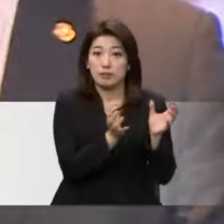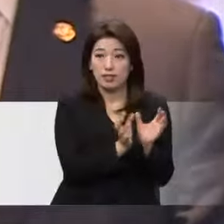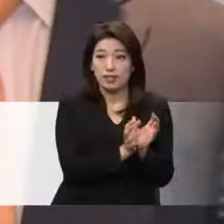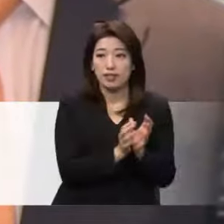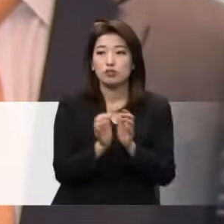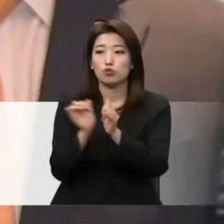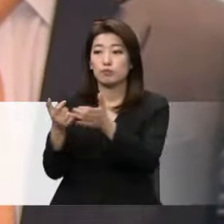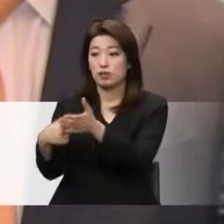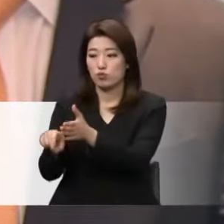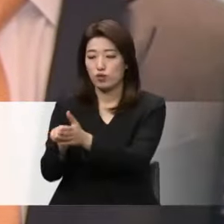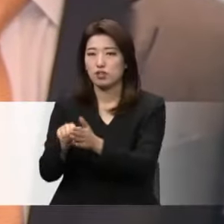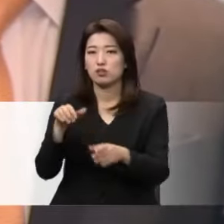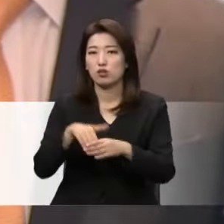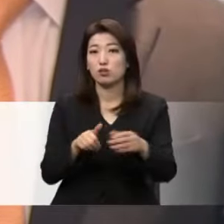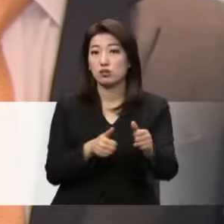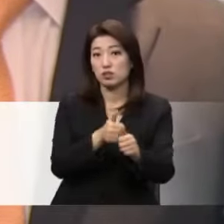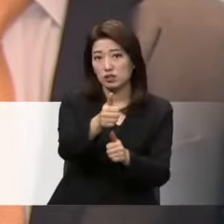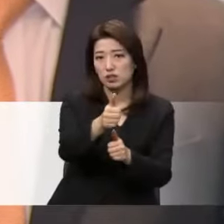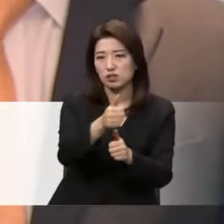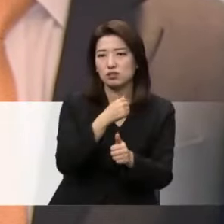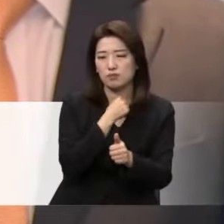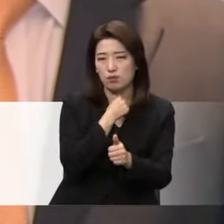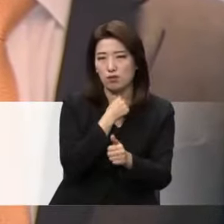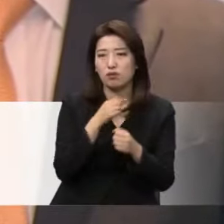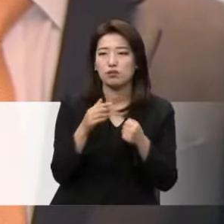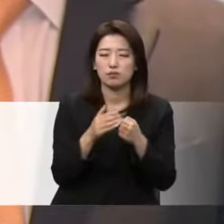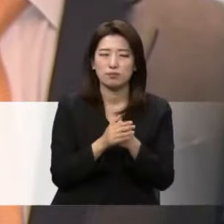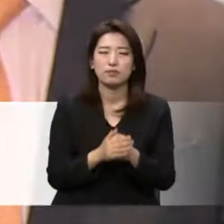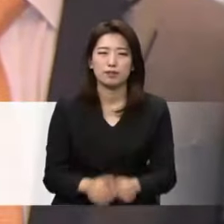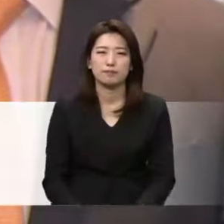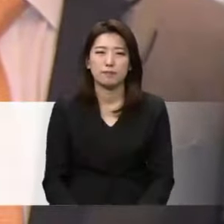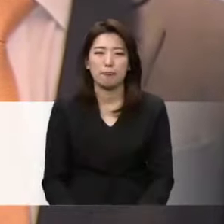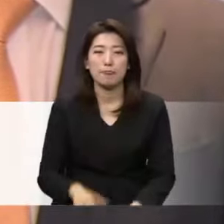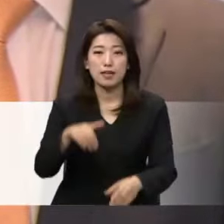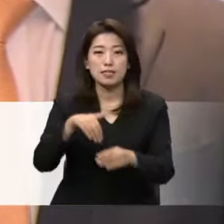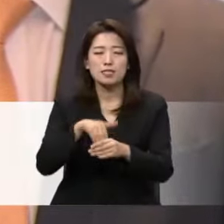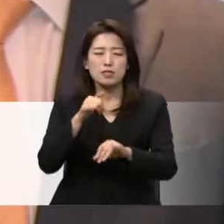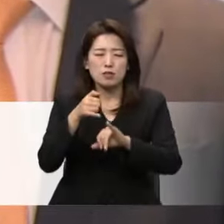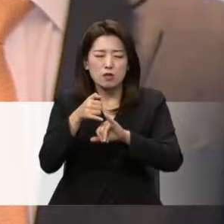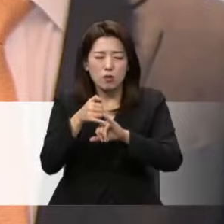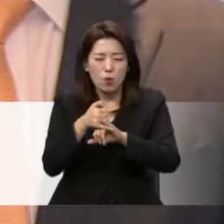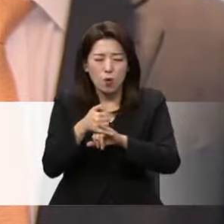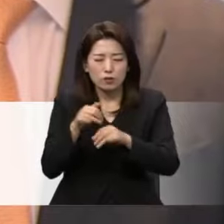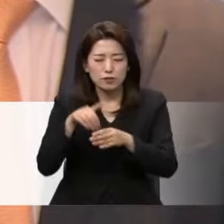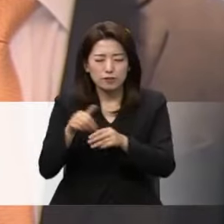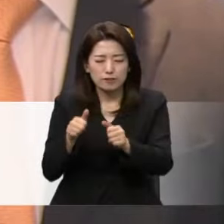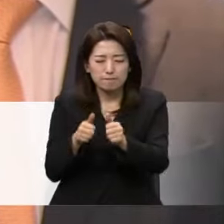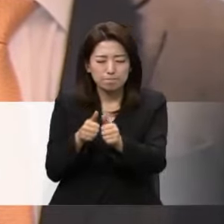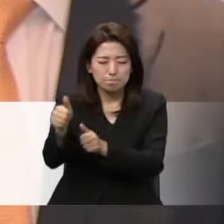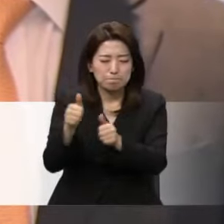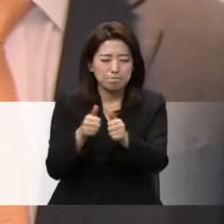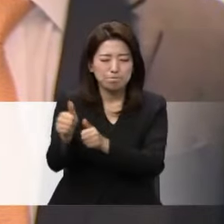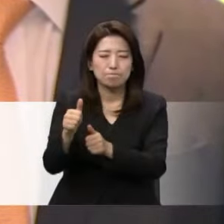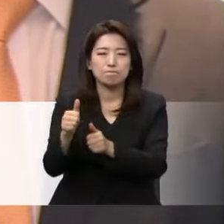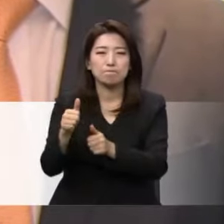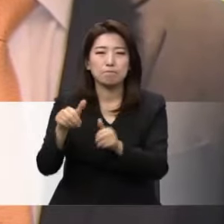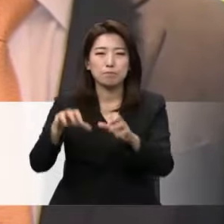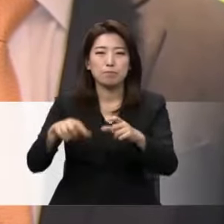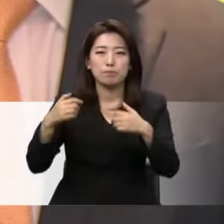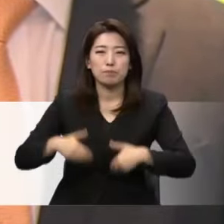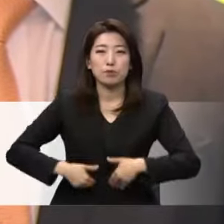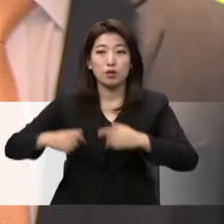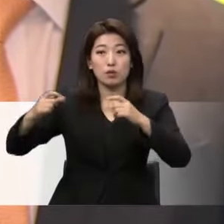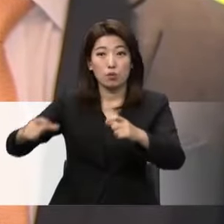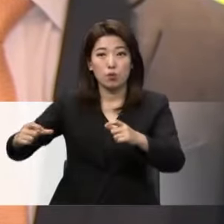필요합니다 불출마가 꼭 답은 아닙니다 아니지만 꼭 이겨야 할 것 치열한 승부의 장에 많은 실력 있는 분들